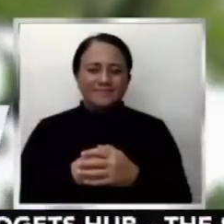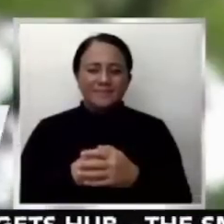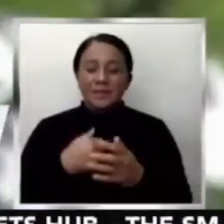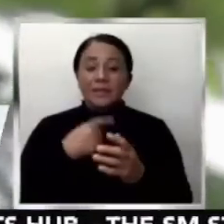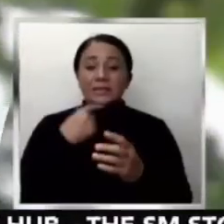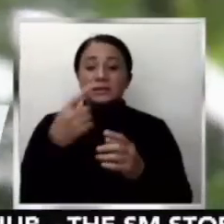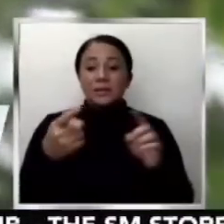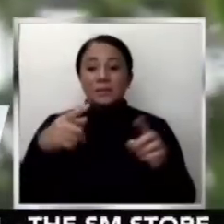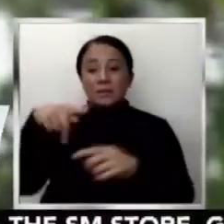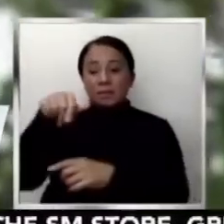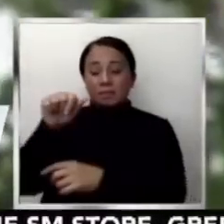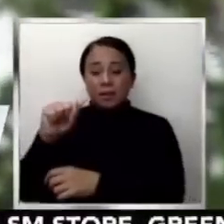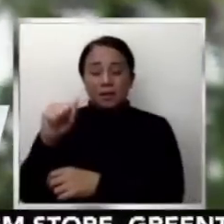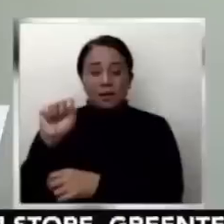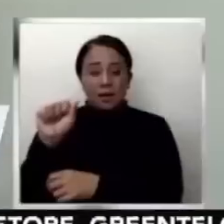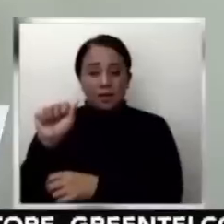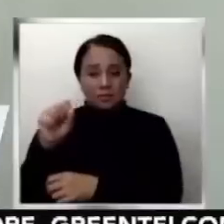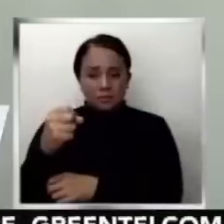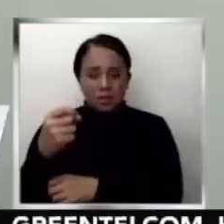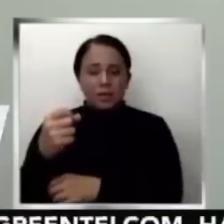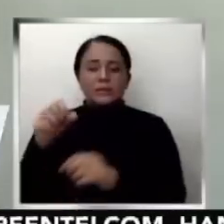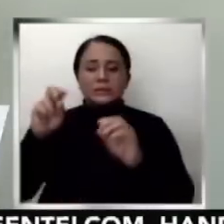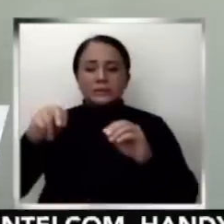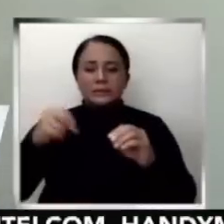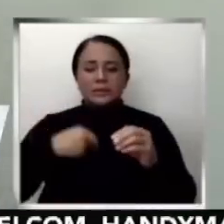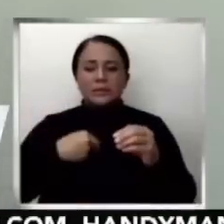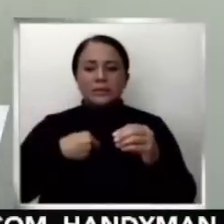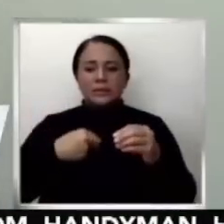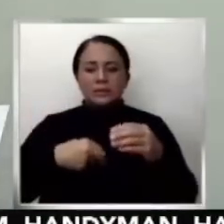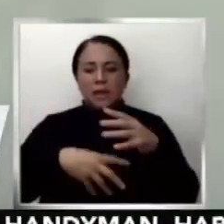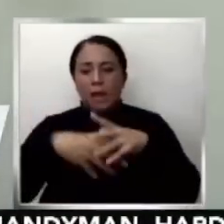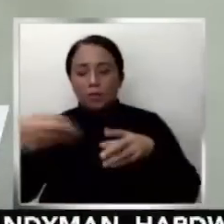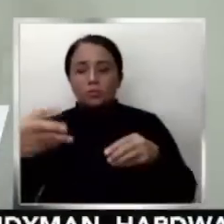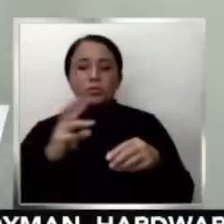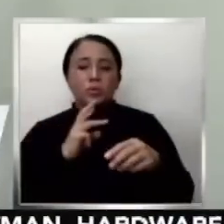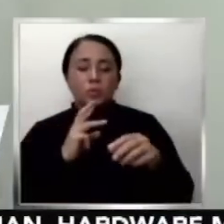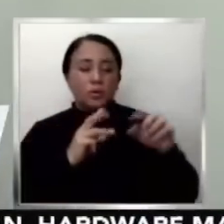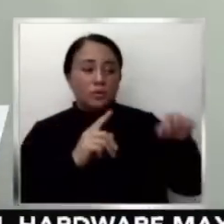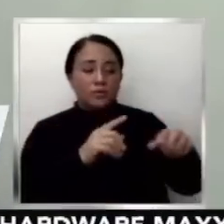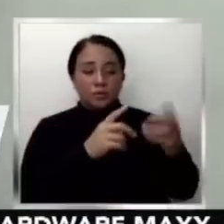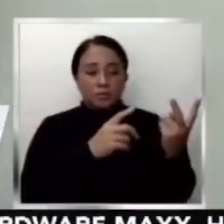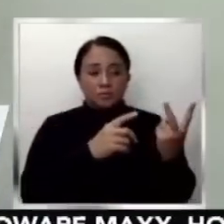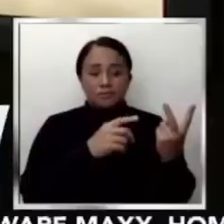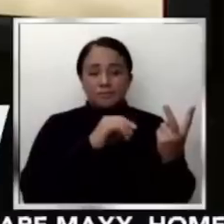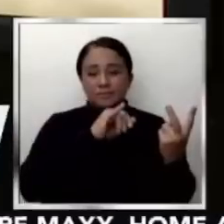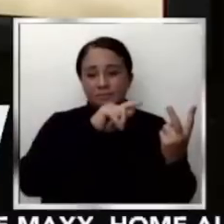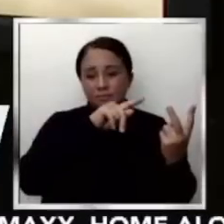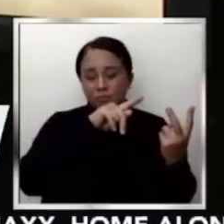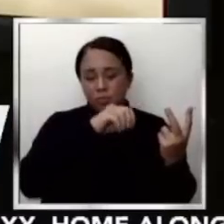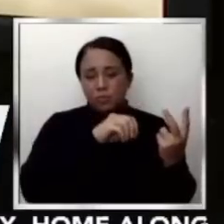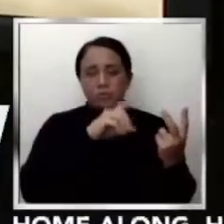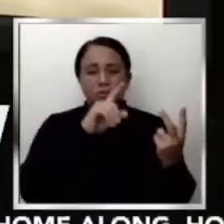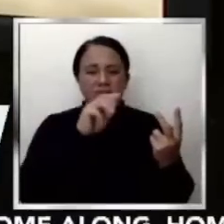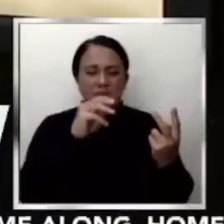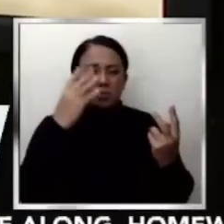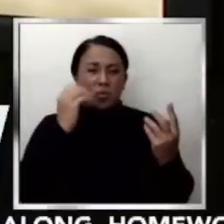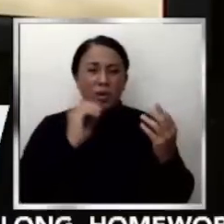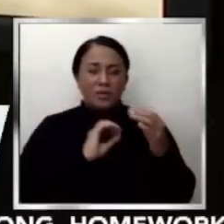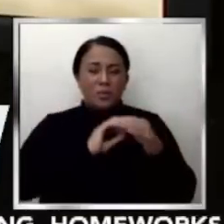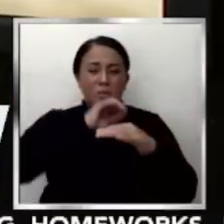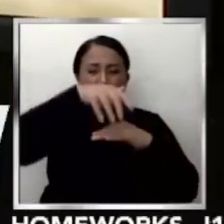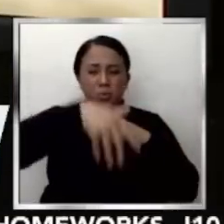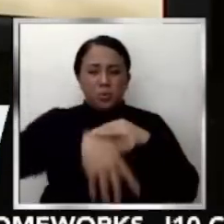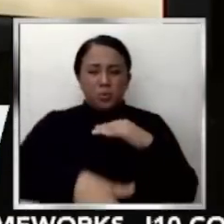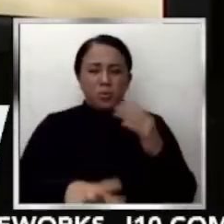PAGASA, kailangan ding pakawalan ang tubig mula Ipo at Bustos Dam na kapwa umaapaw na. Pagka hindi mo siya pinakawalan